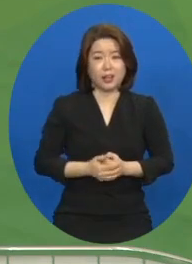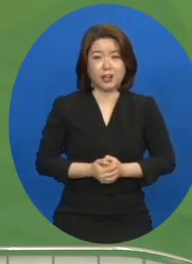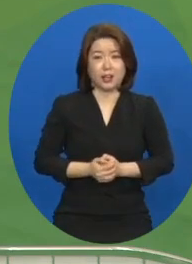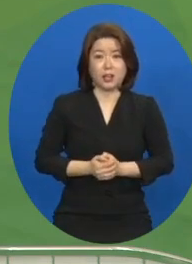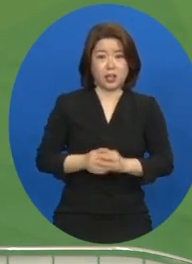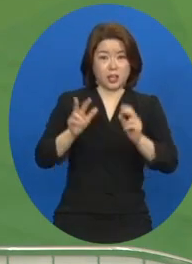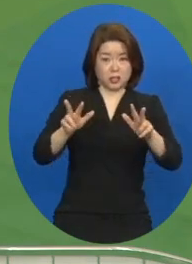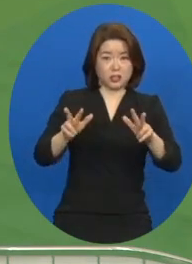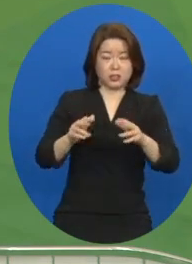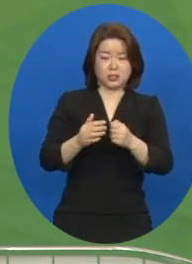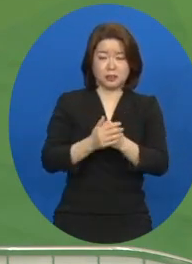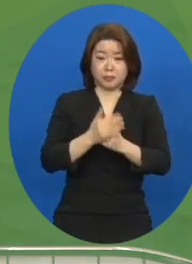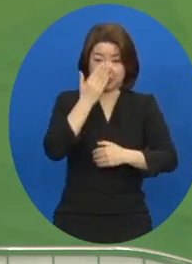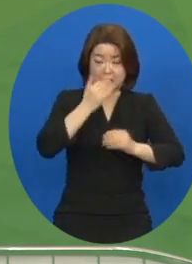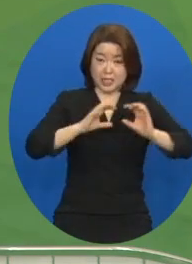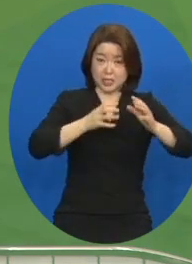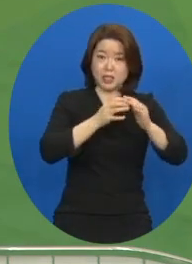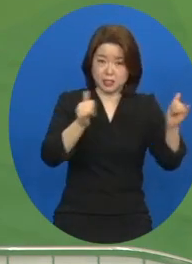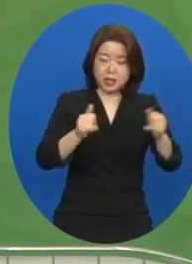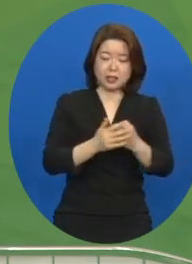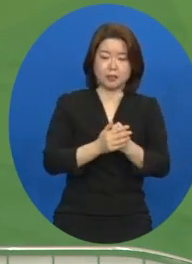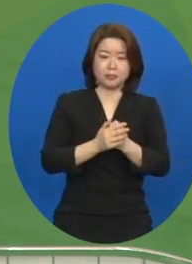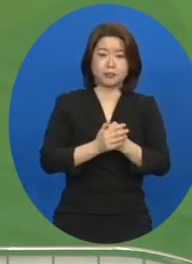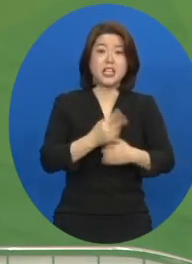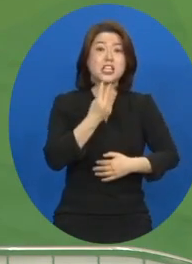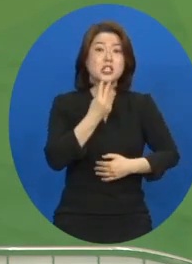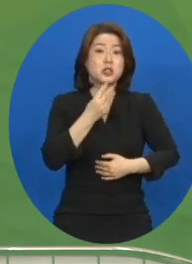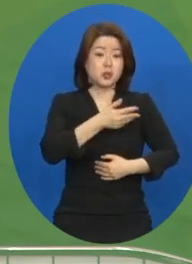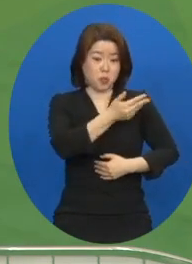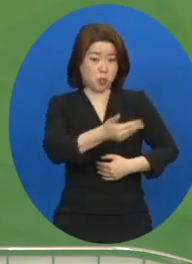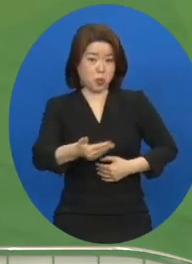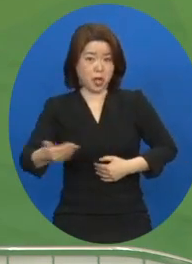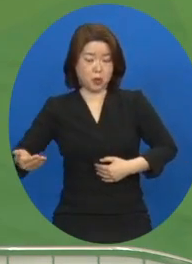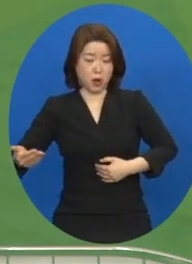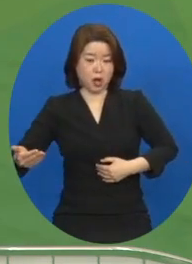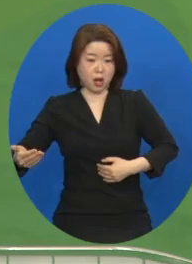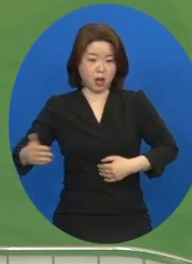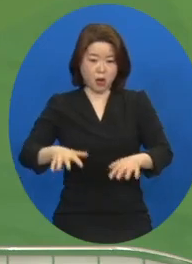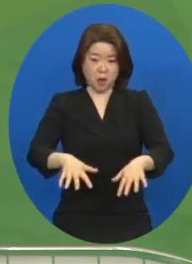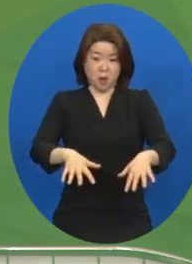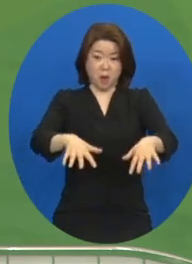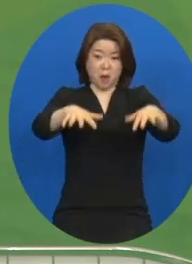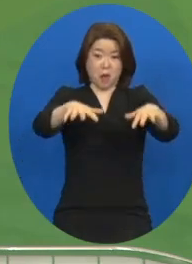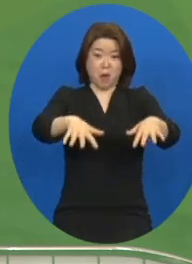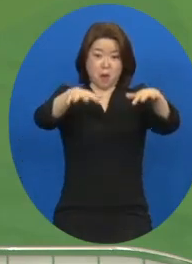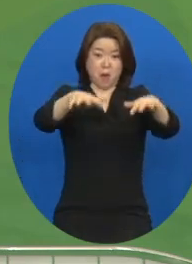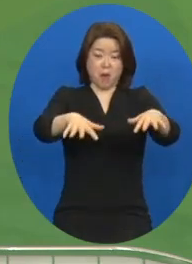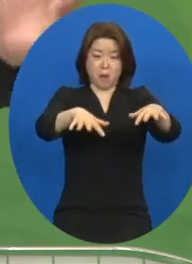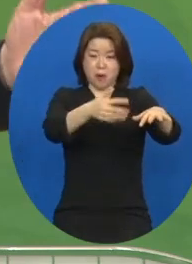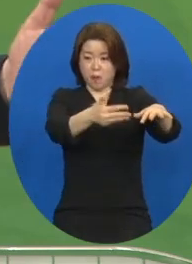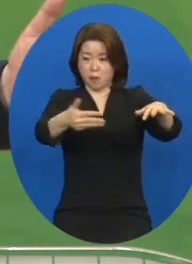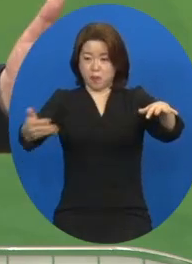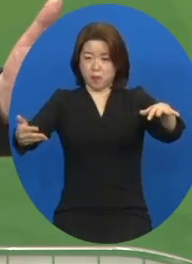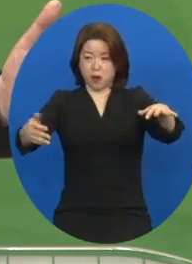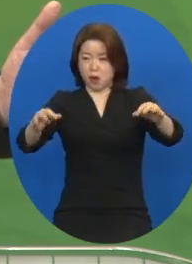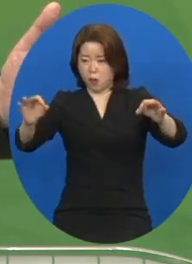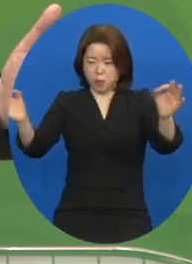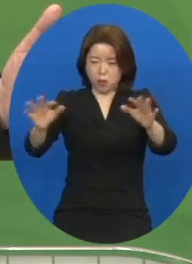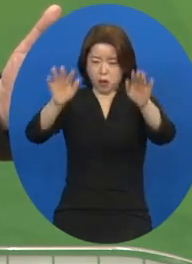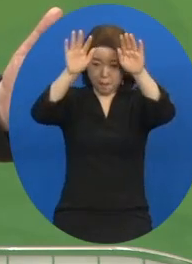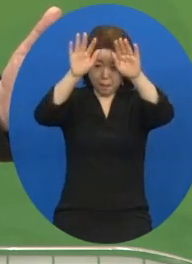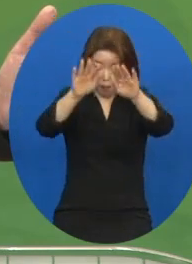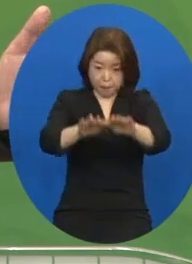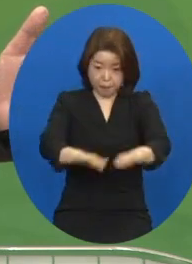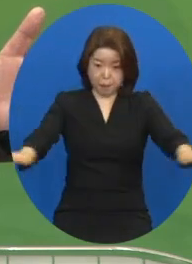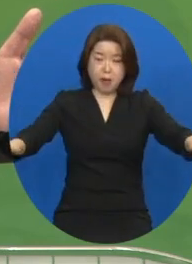지금 이스라엘 백성이 요단강 강둑까지 물이 가득 차던 요단강이 한순간에